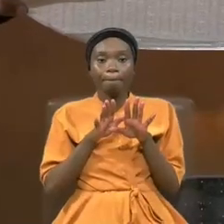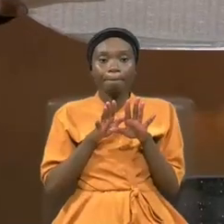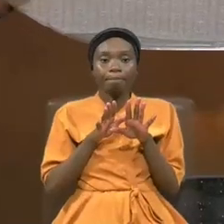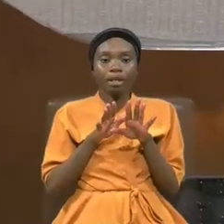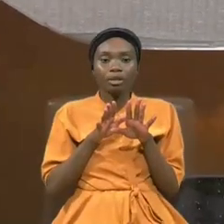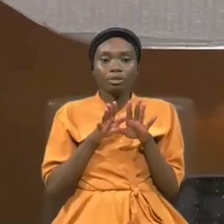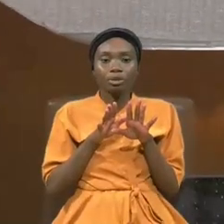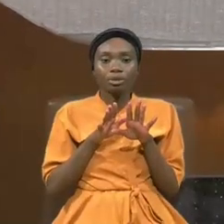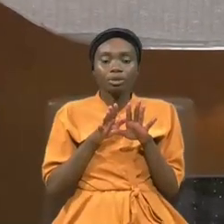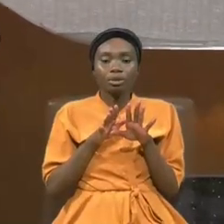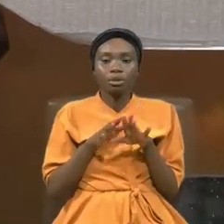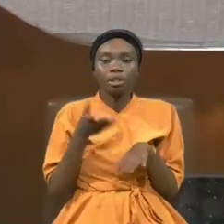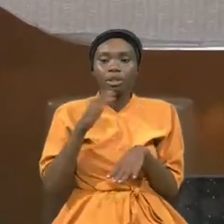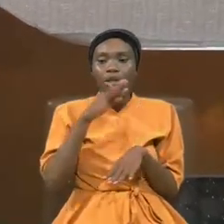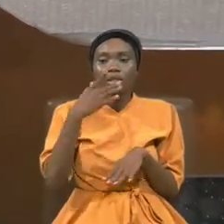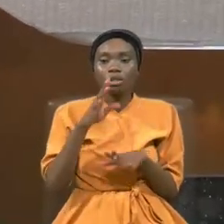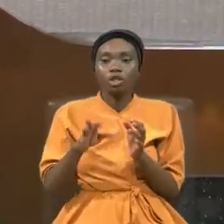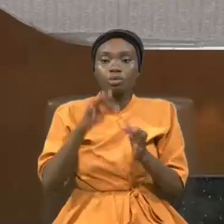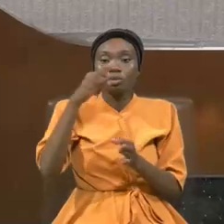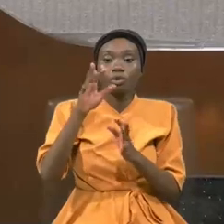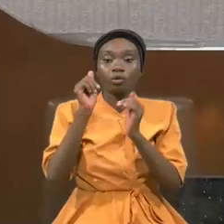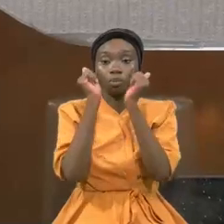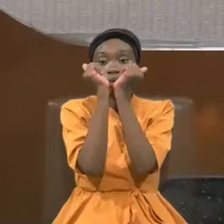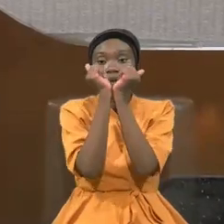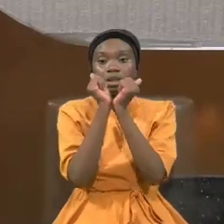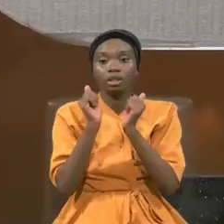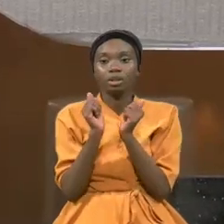crainte. Il y a l'esprit de servitude